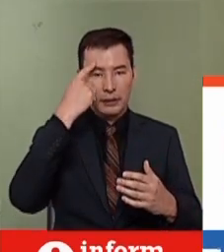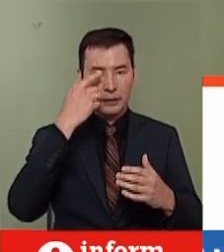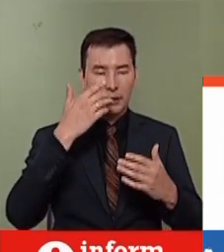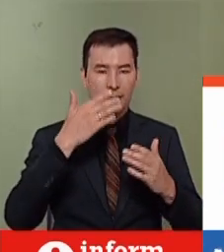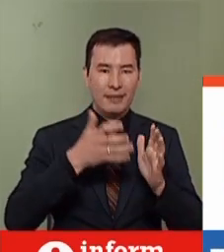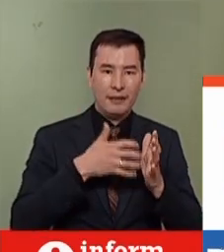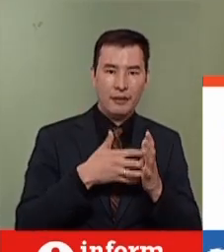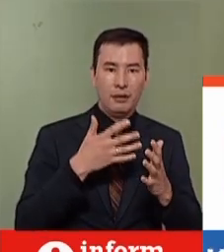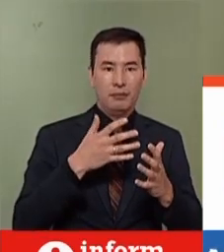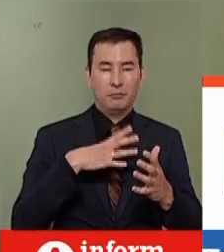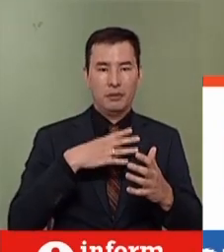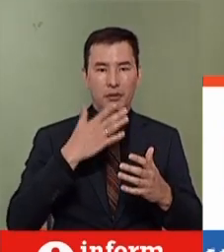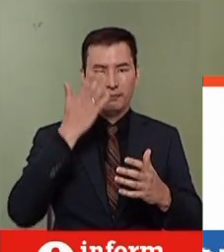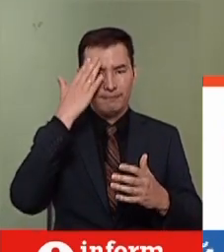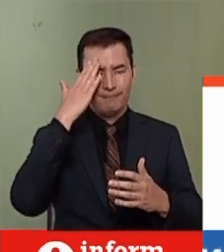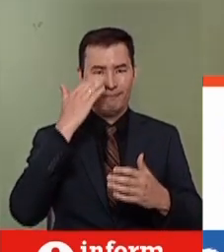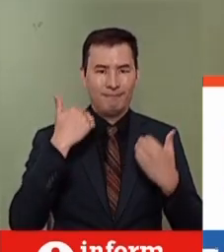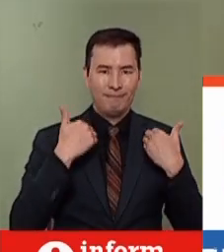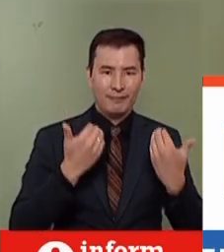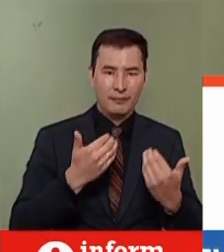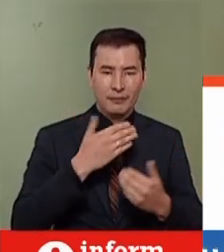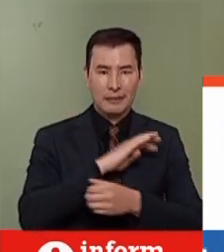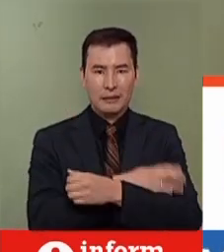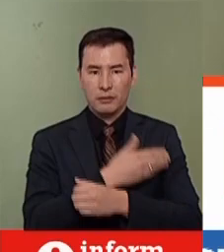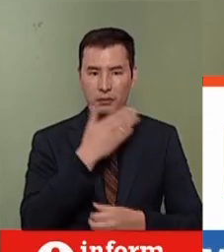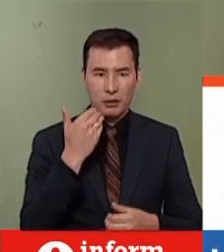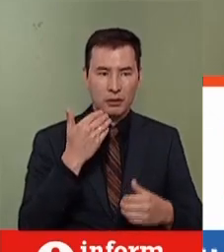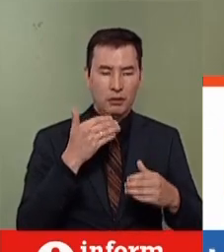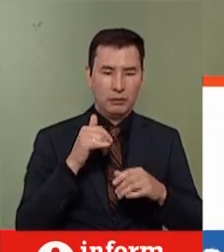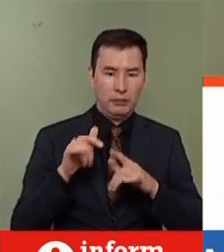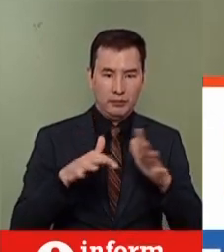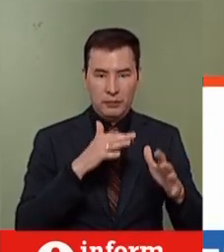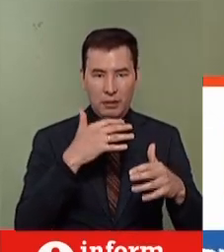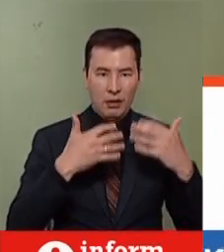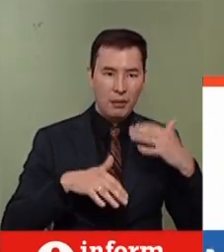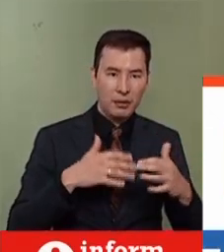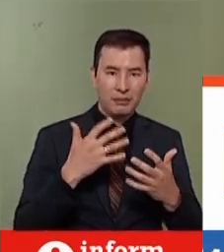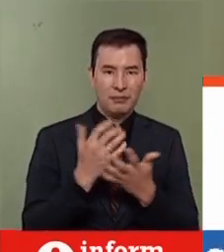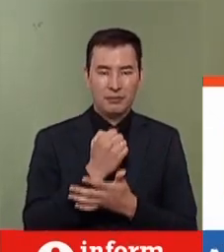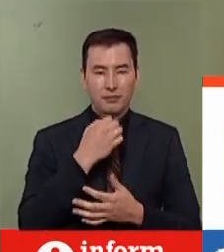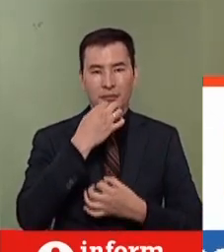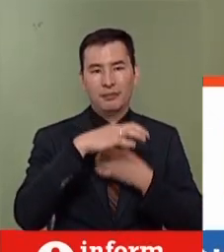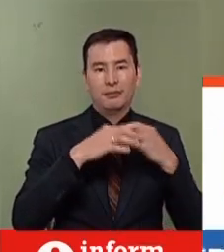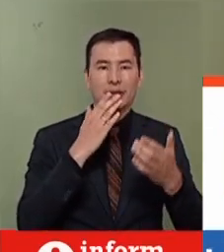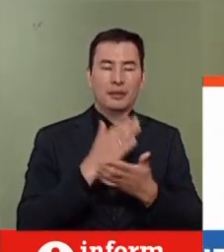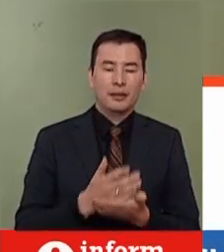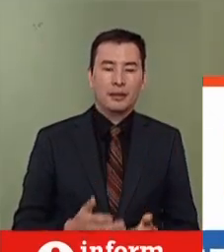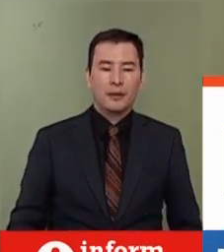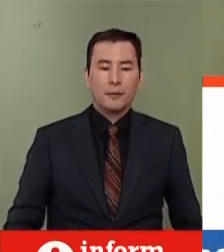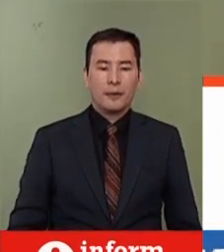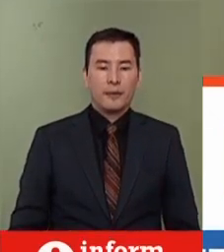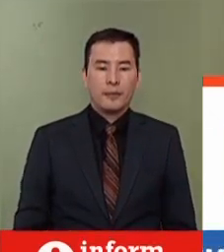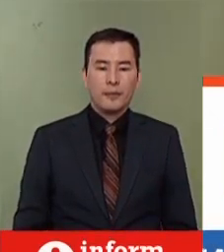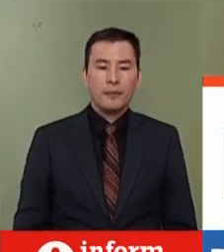говорю о навыках, о компетенциях и так далее. По нашим прогнозам, ситуация с молодежной